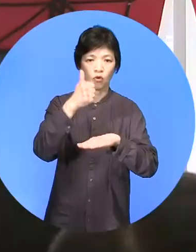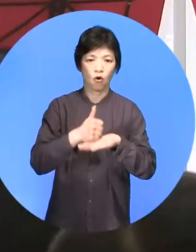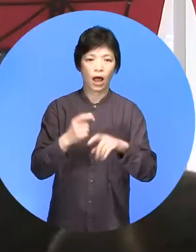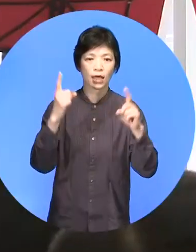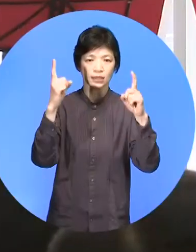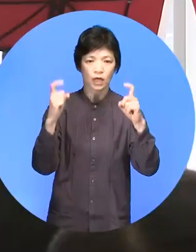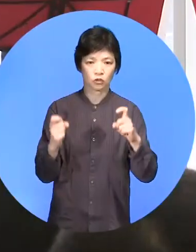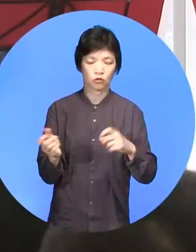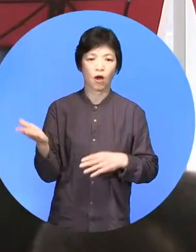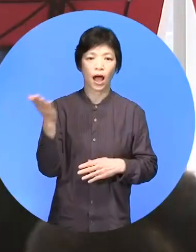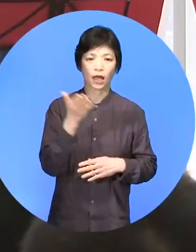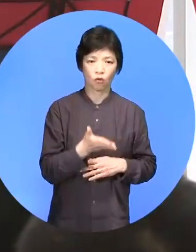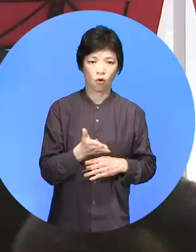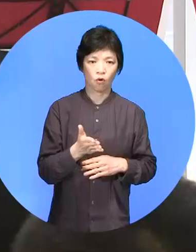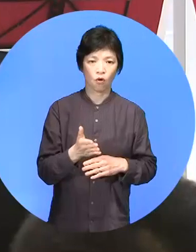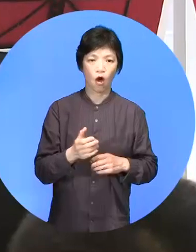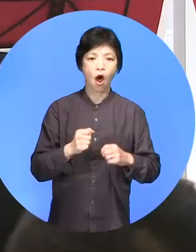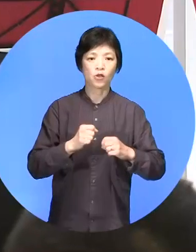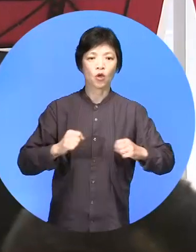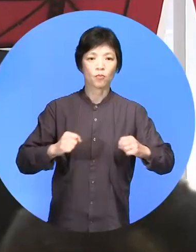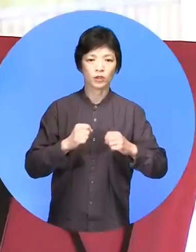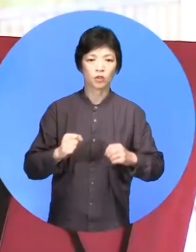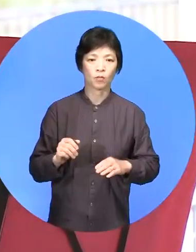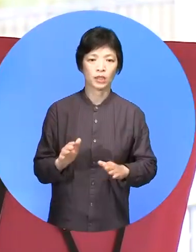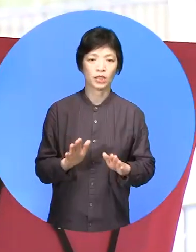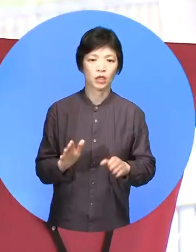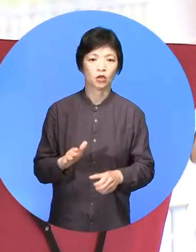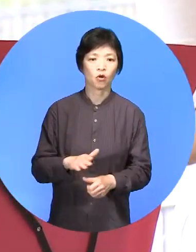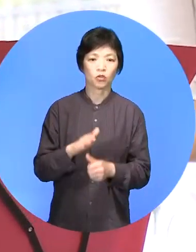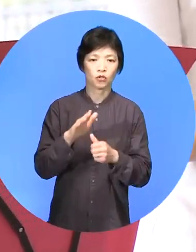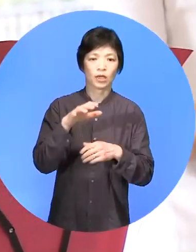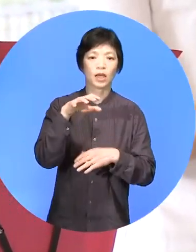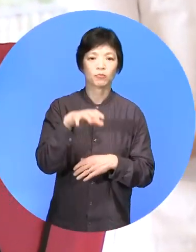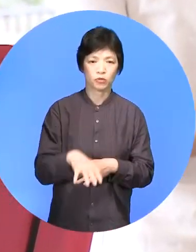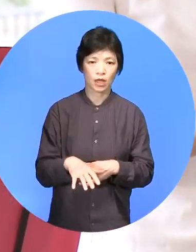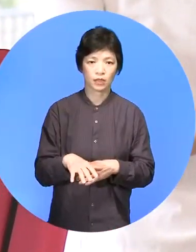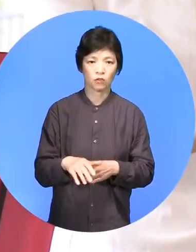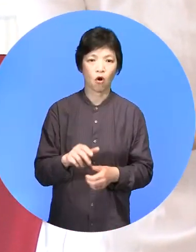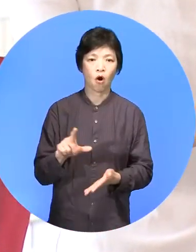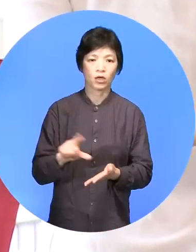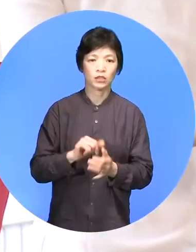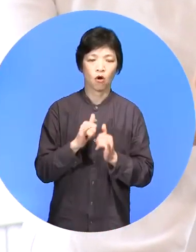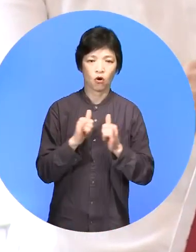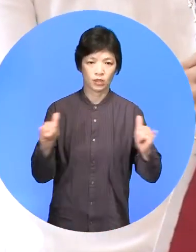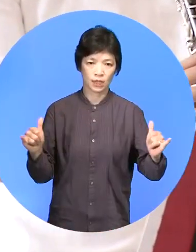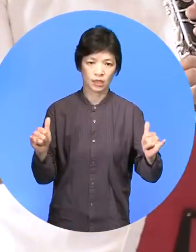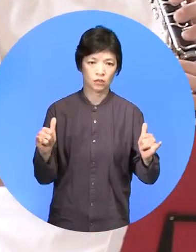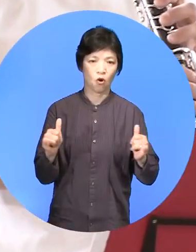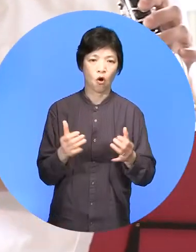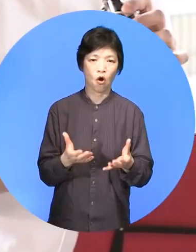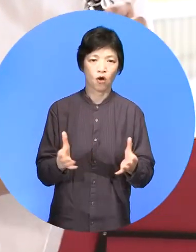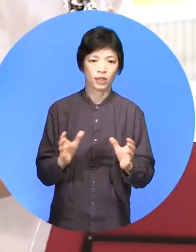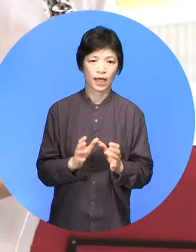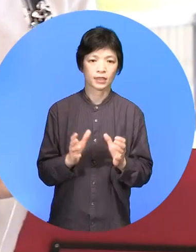後、のびのび子育てプラザ利用者によって結成されたブラスバンド陽だまりによる演奏が行われました。